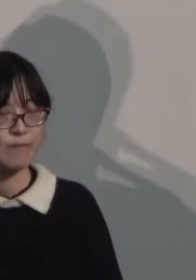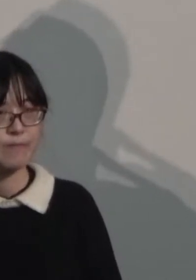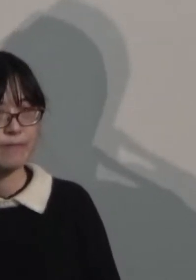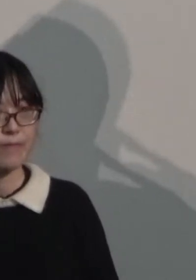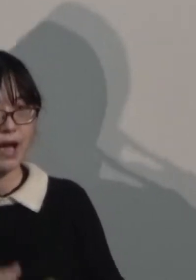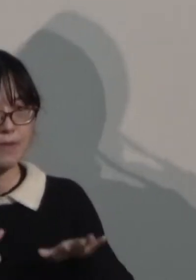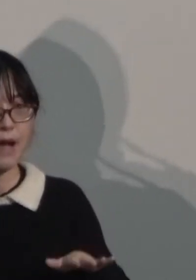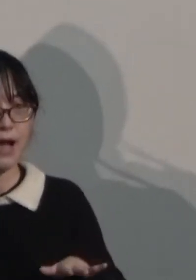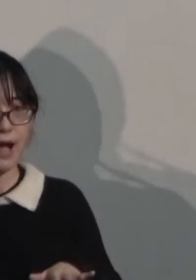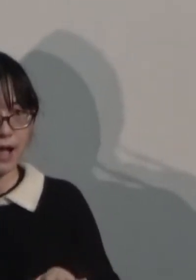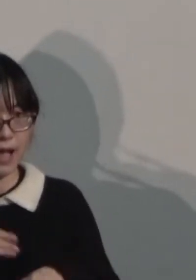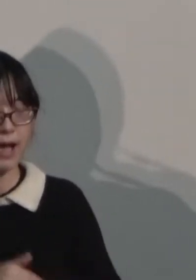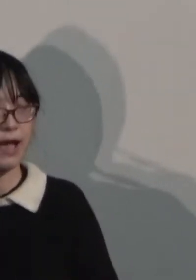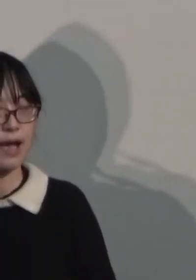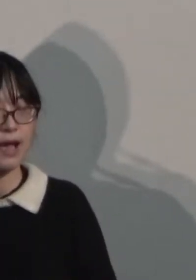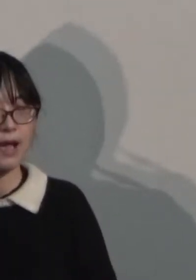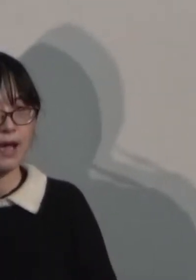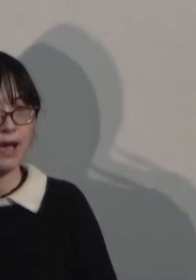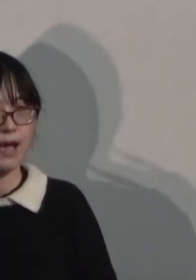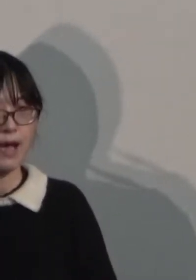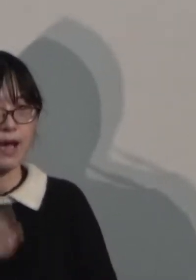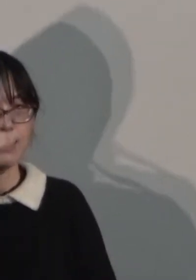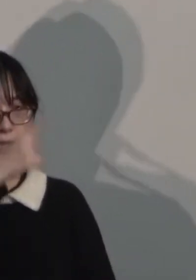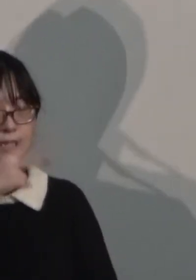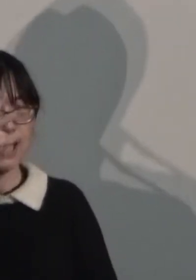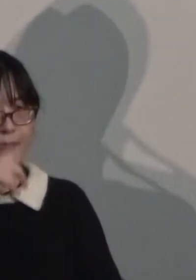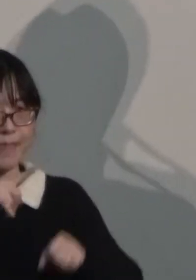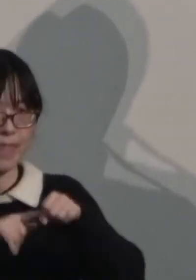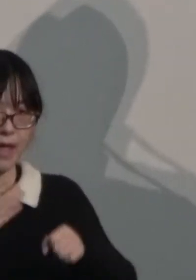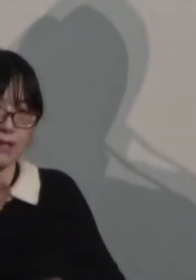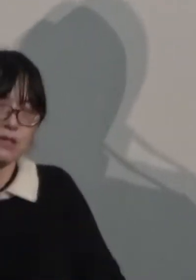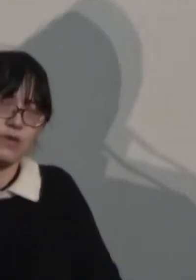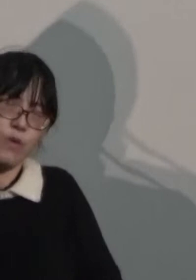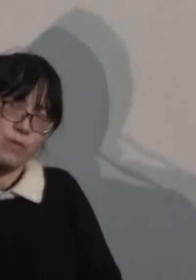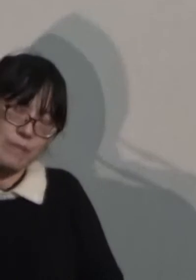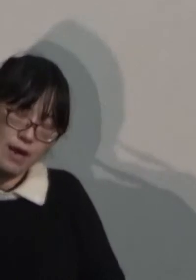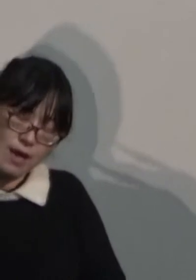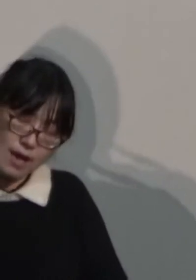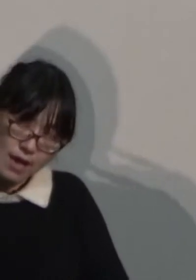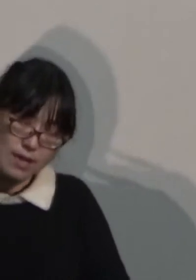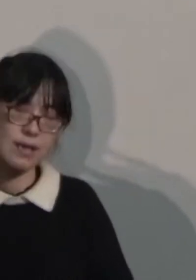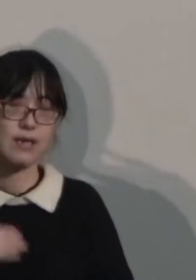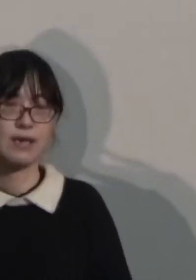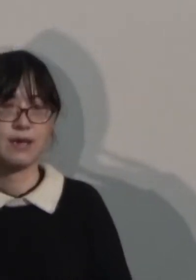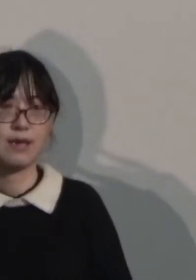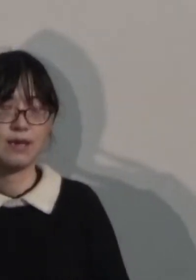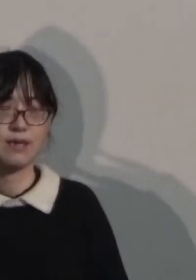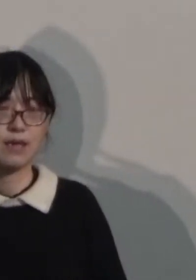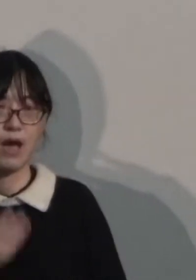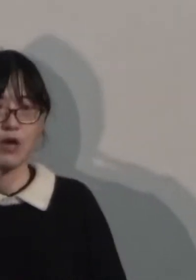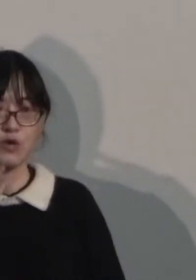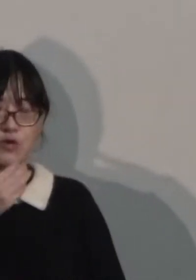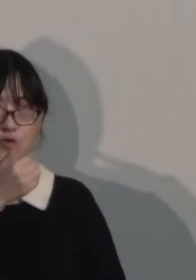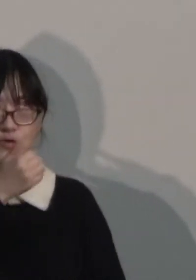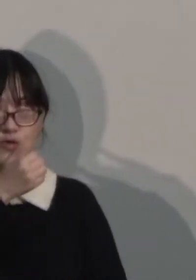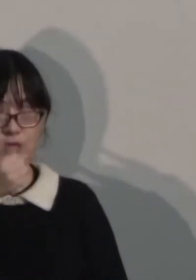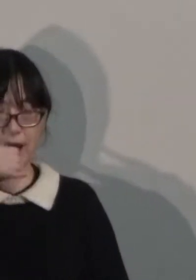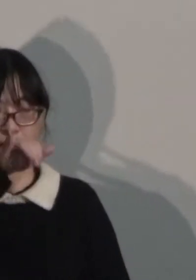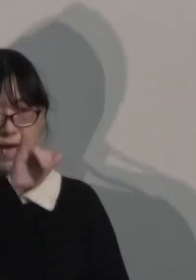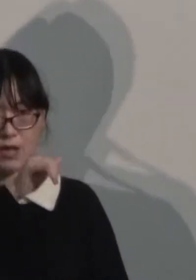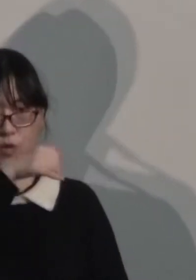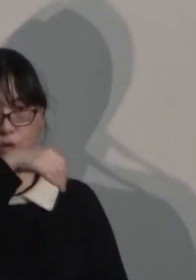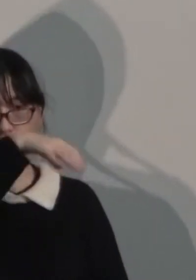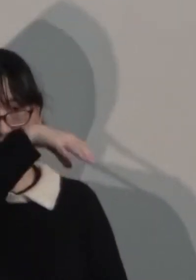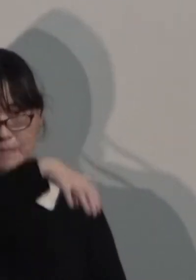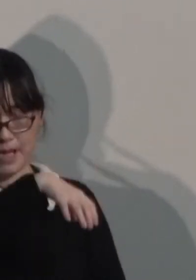今から2000年以上も前に、ユダヤのベツレヘムでお